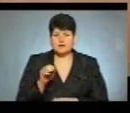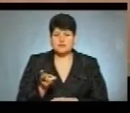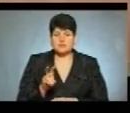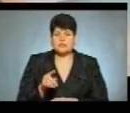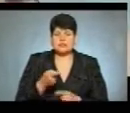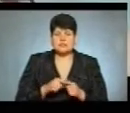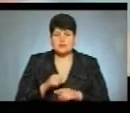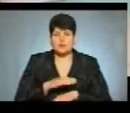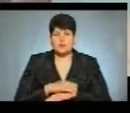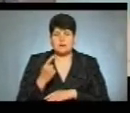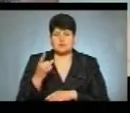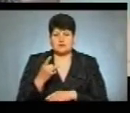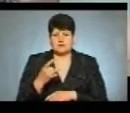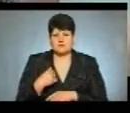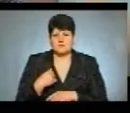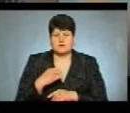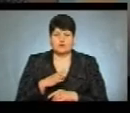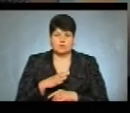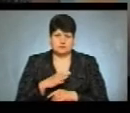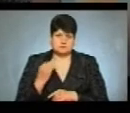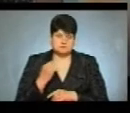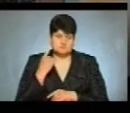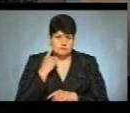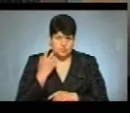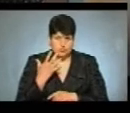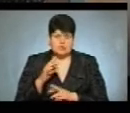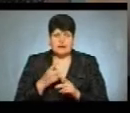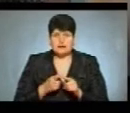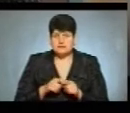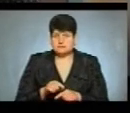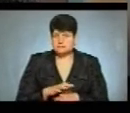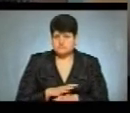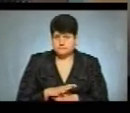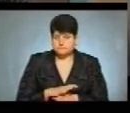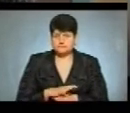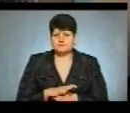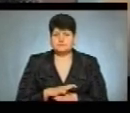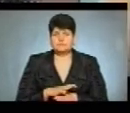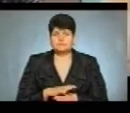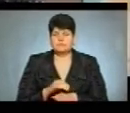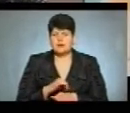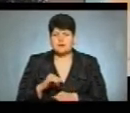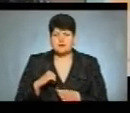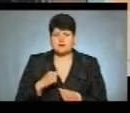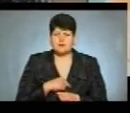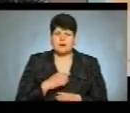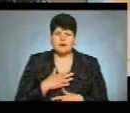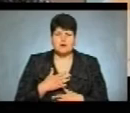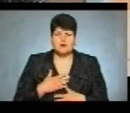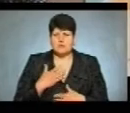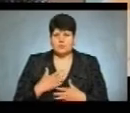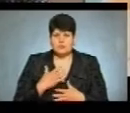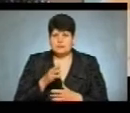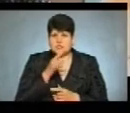вперше. Найцікавіше мені було почути, як це все проходилося і самі емоції під час війни, тому